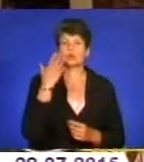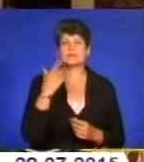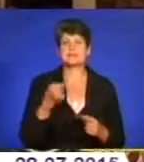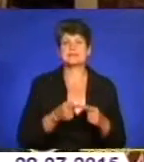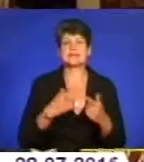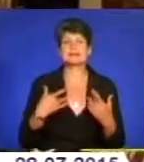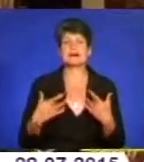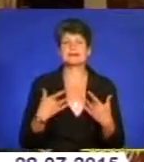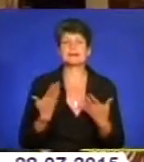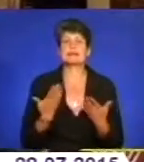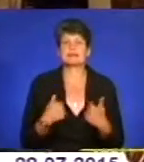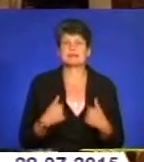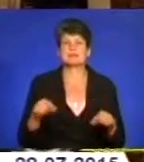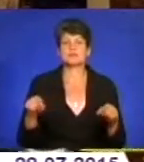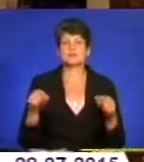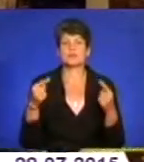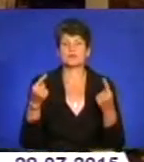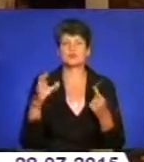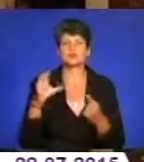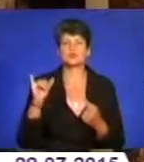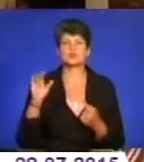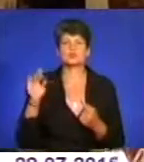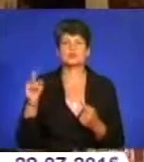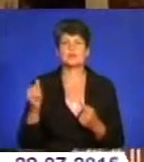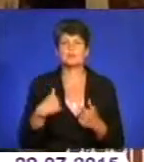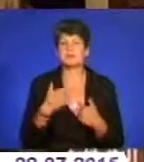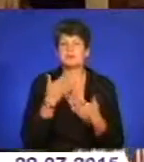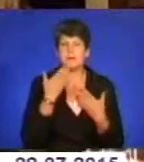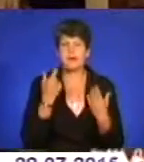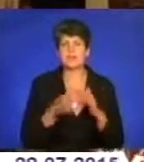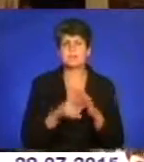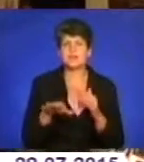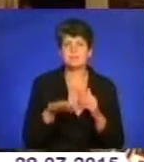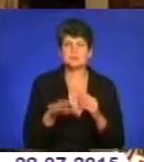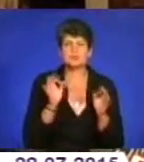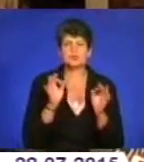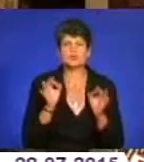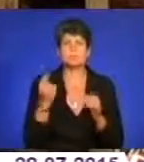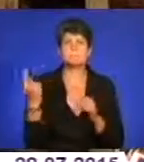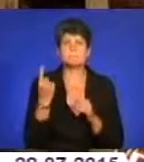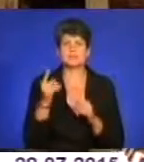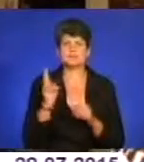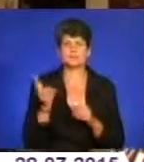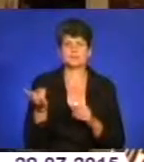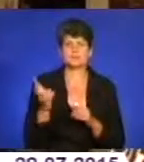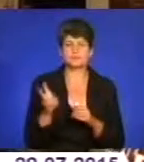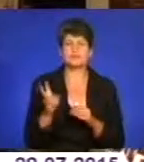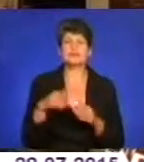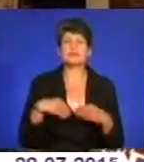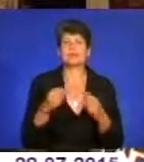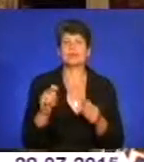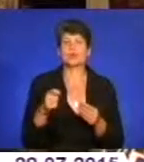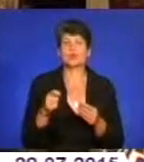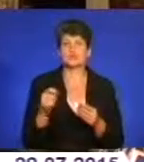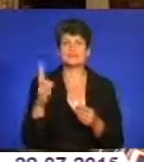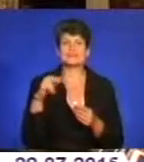я створив, аматорський, що є Сузір'я, ми не мали приміщення, нічого. Перший, хто відгукнувся і дав ключа,